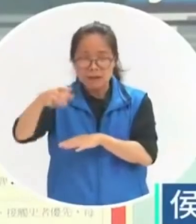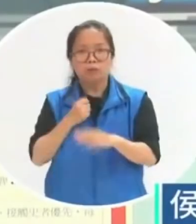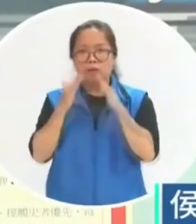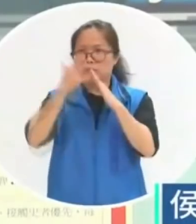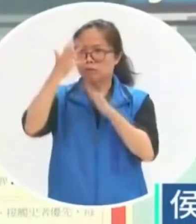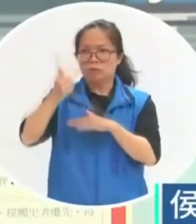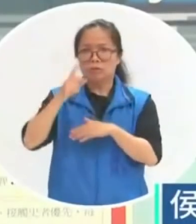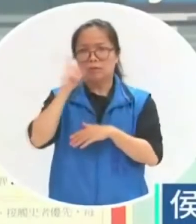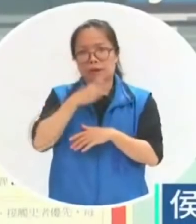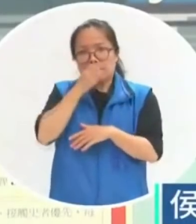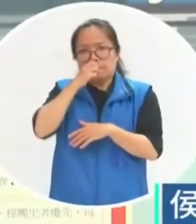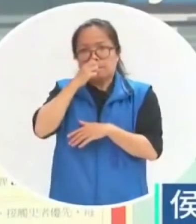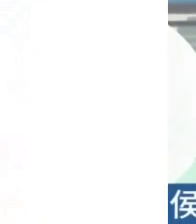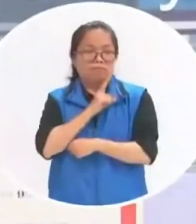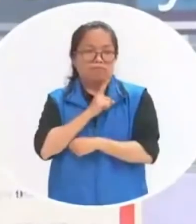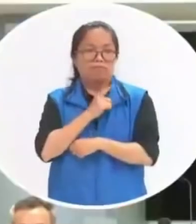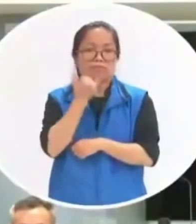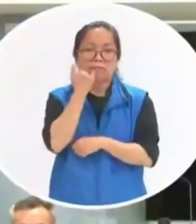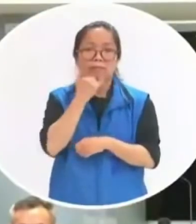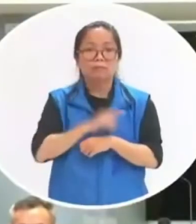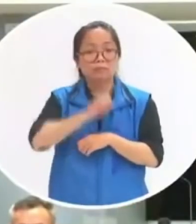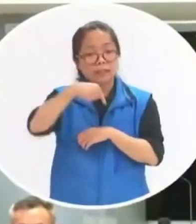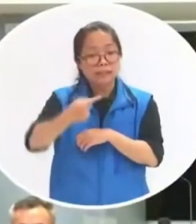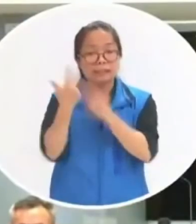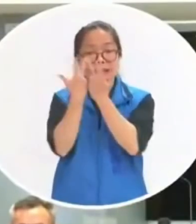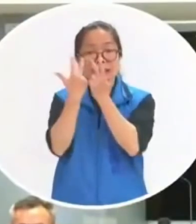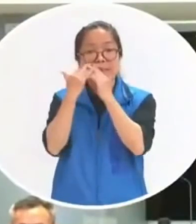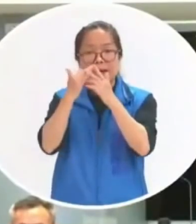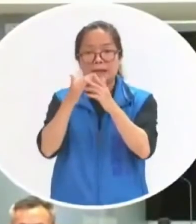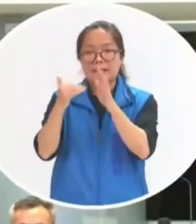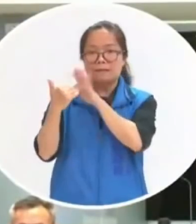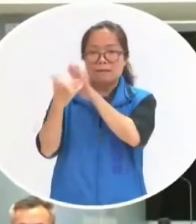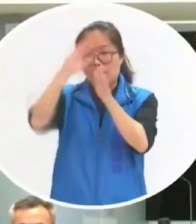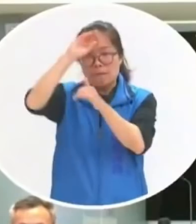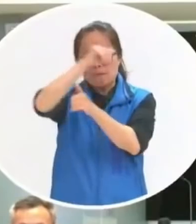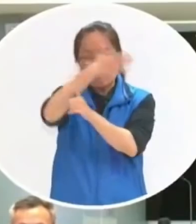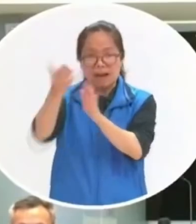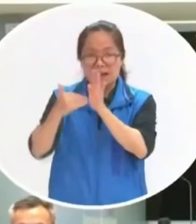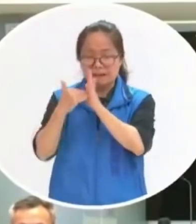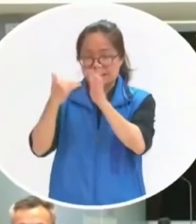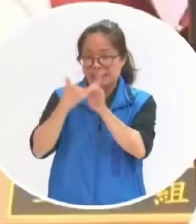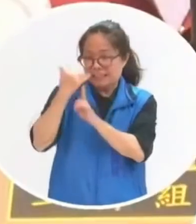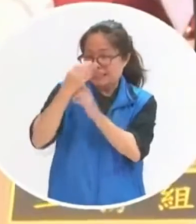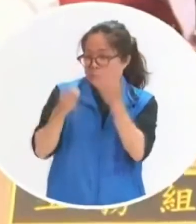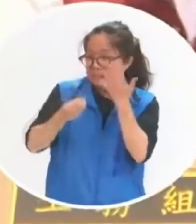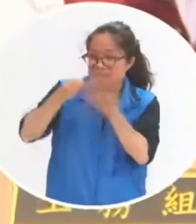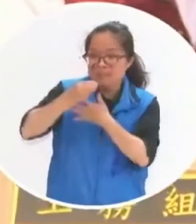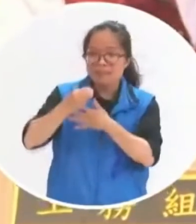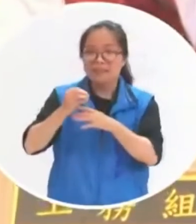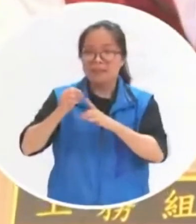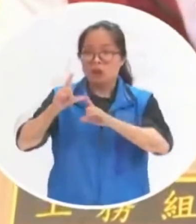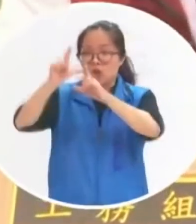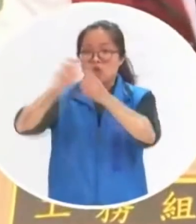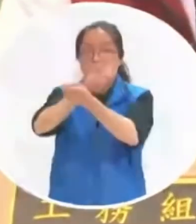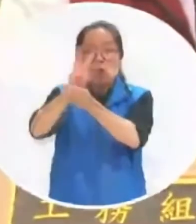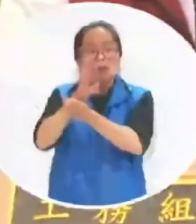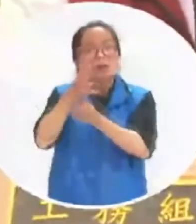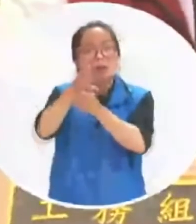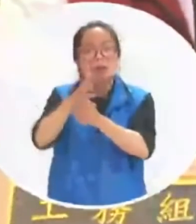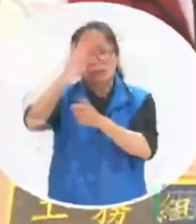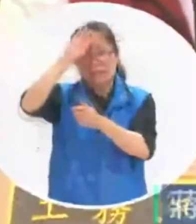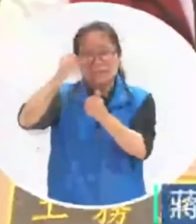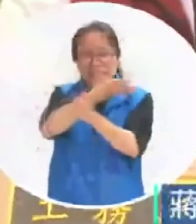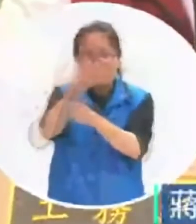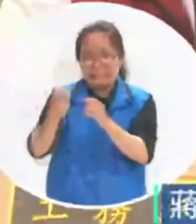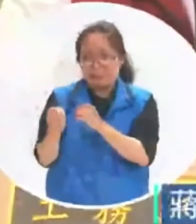有理由不把这个数据公布。 有关新北防疫升级的提问哦，李碧珍、东森他要问说，疫情持续升温，